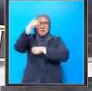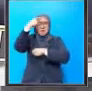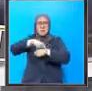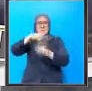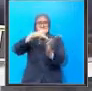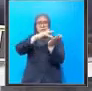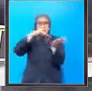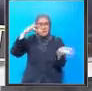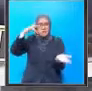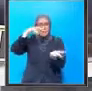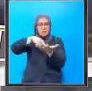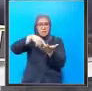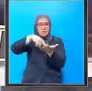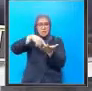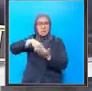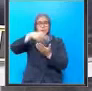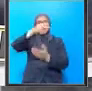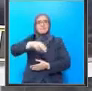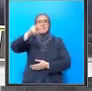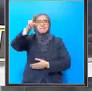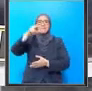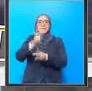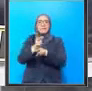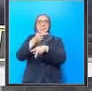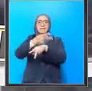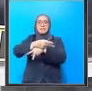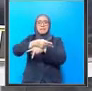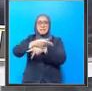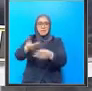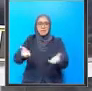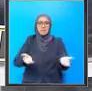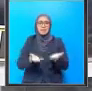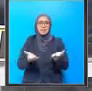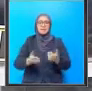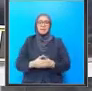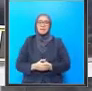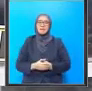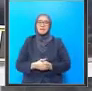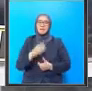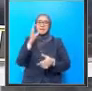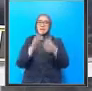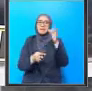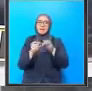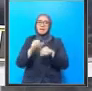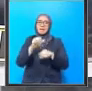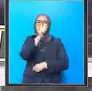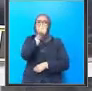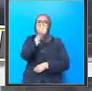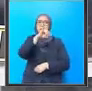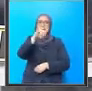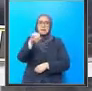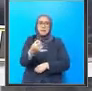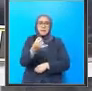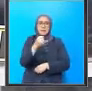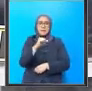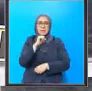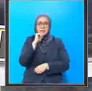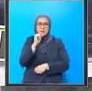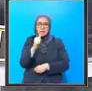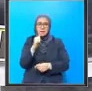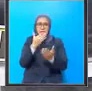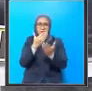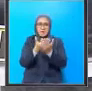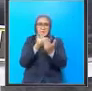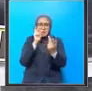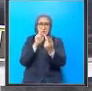menghalalkan produk mereka di Malaysia. Sekiranya 10 juta tidak berkesan dalam